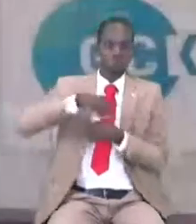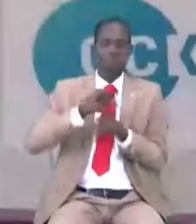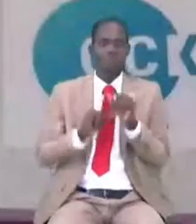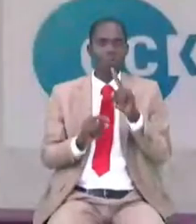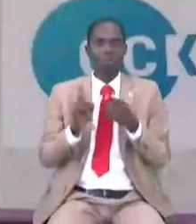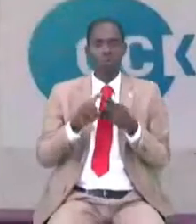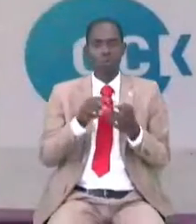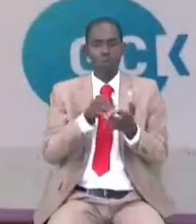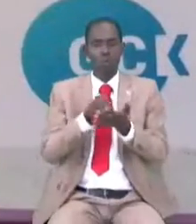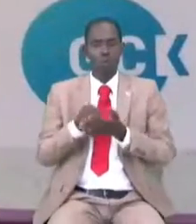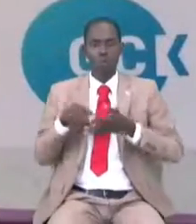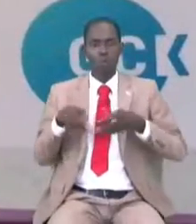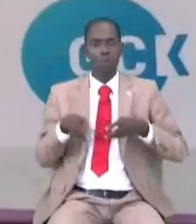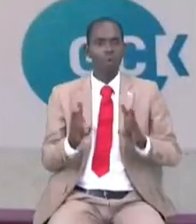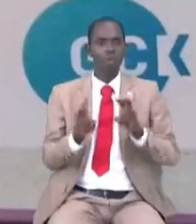habitants,